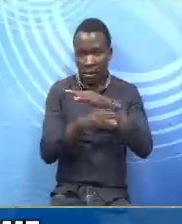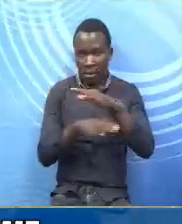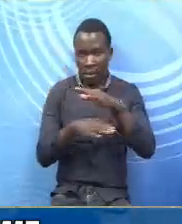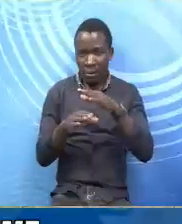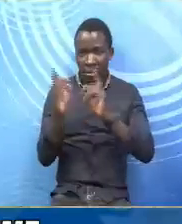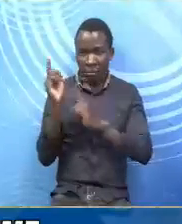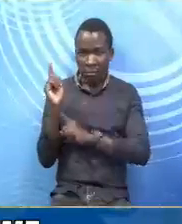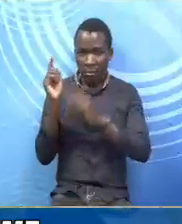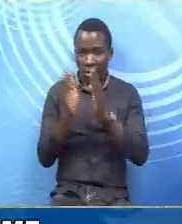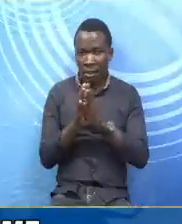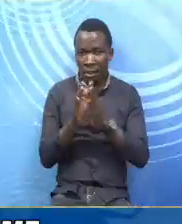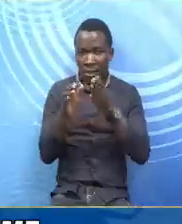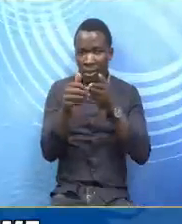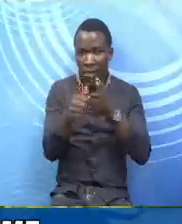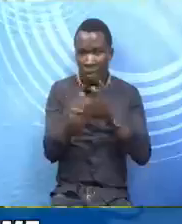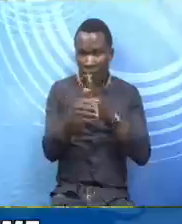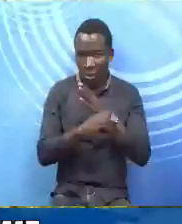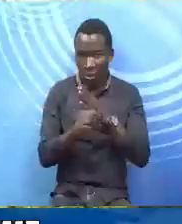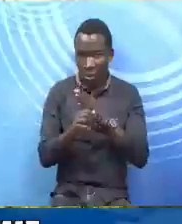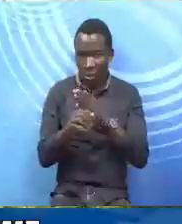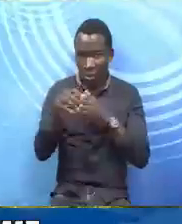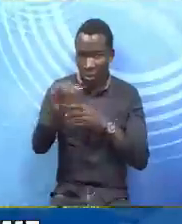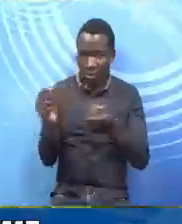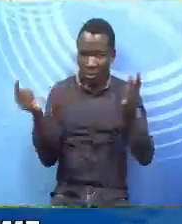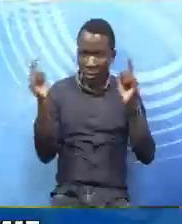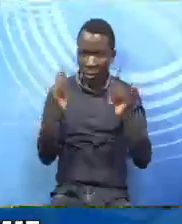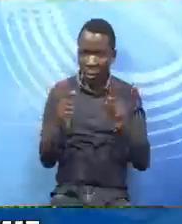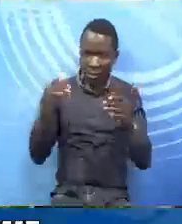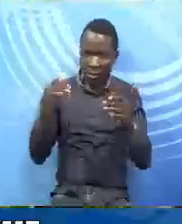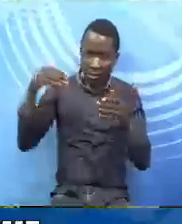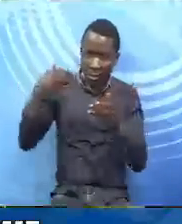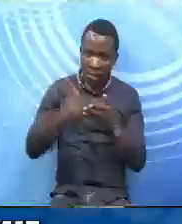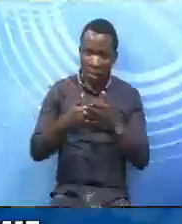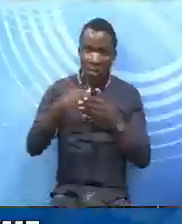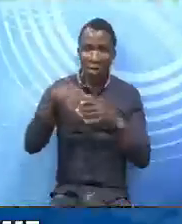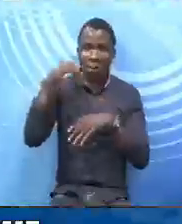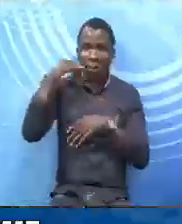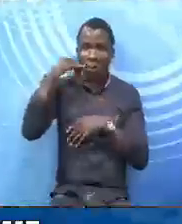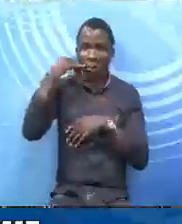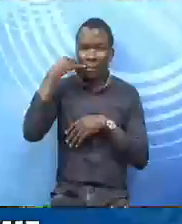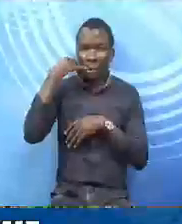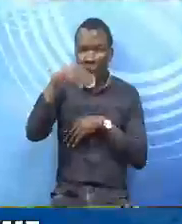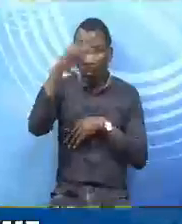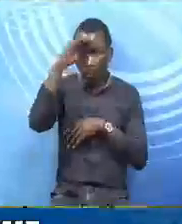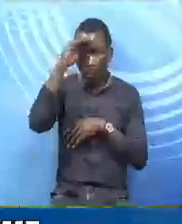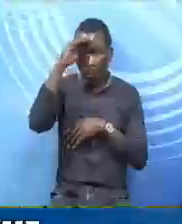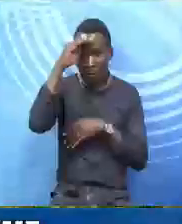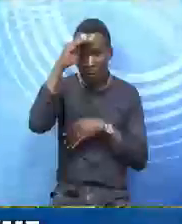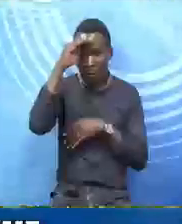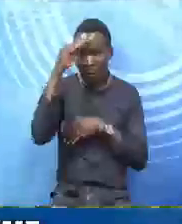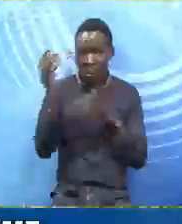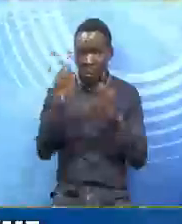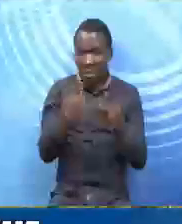n'akagari nabo baraza bahageze bahamagara kuri polisi kwezo baje twara ko